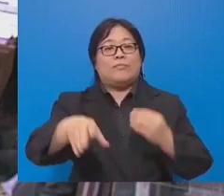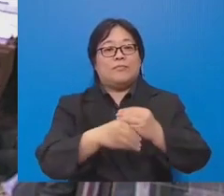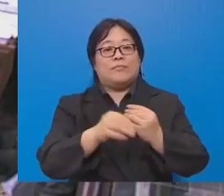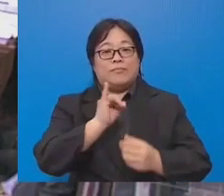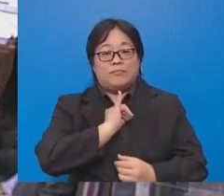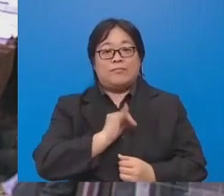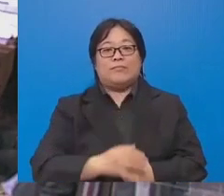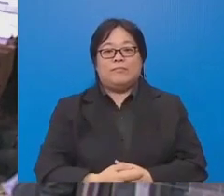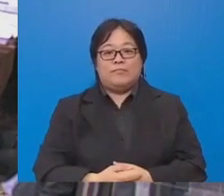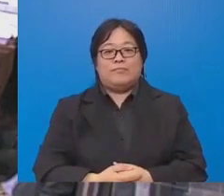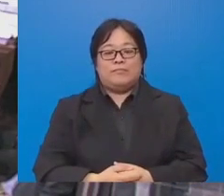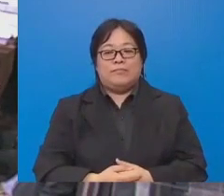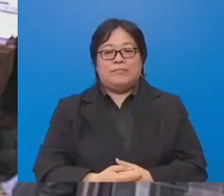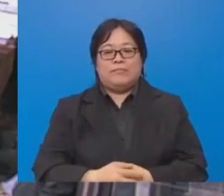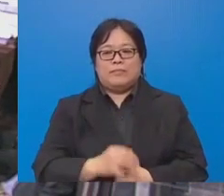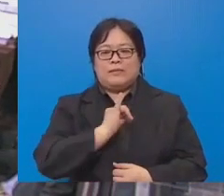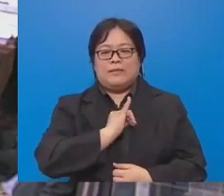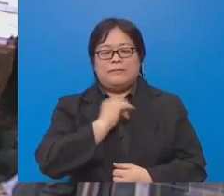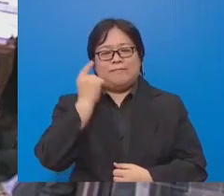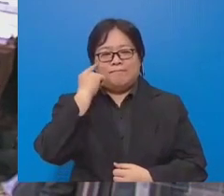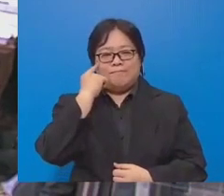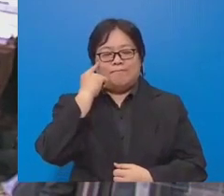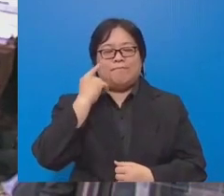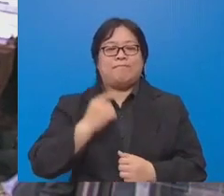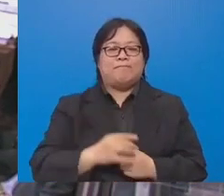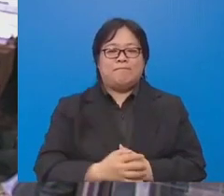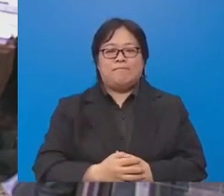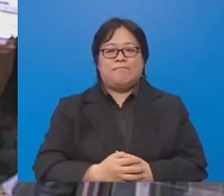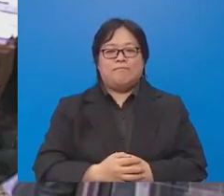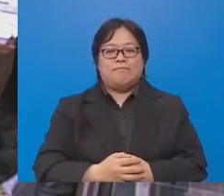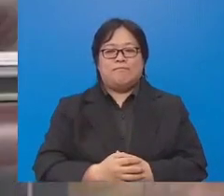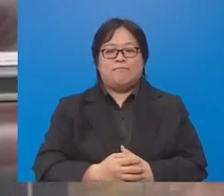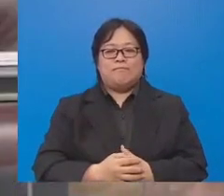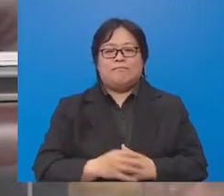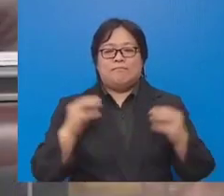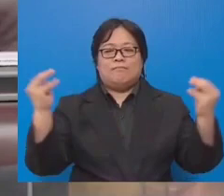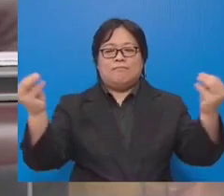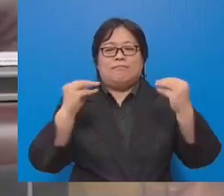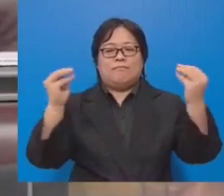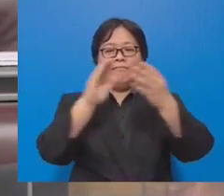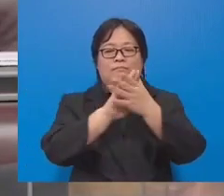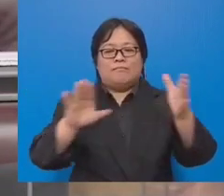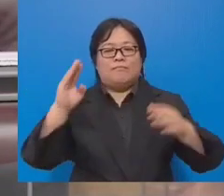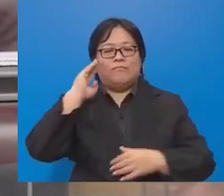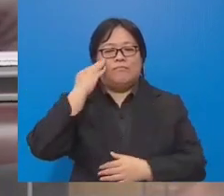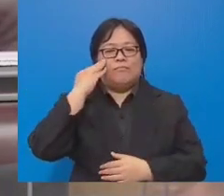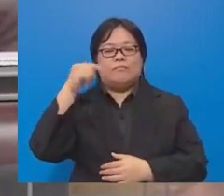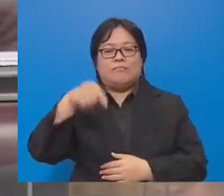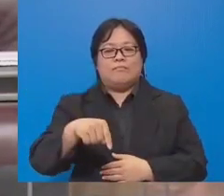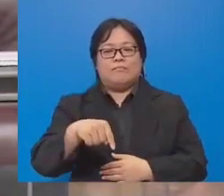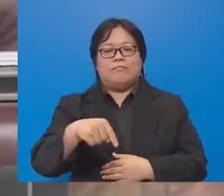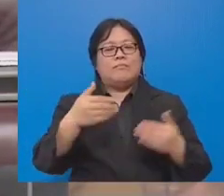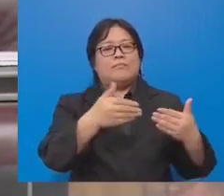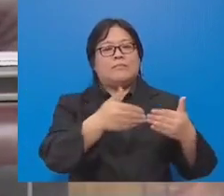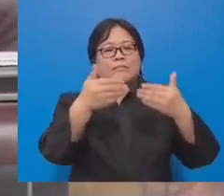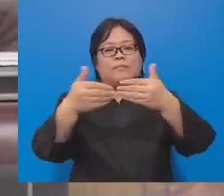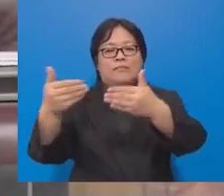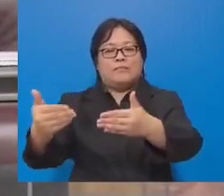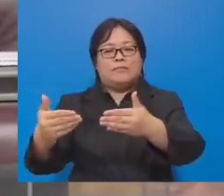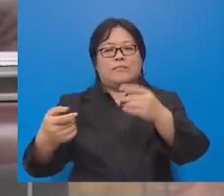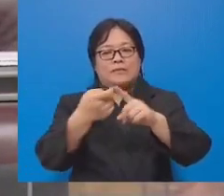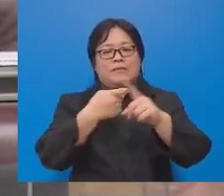saya saya fikir bahwa majelis Kecamatan Bunter ini merupakan kesinambungan